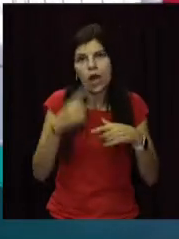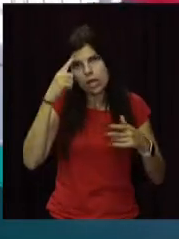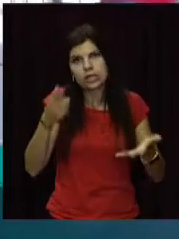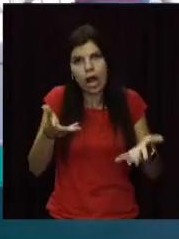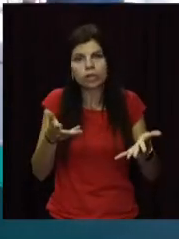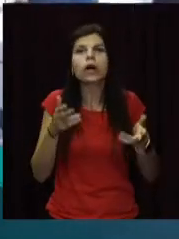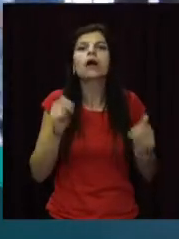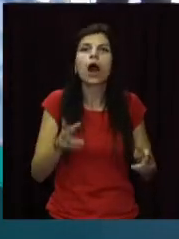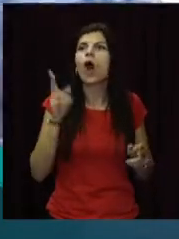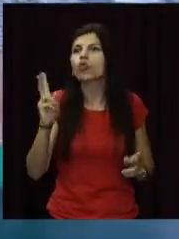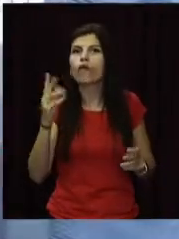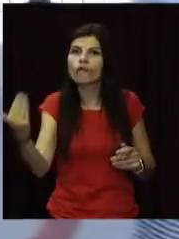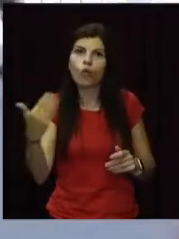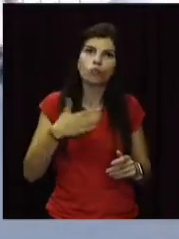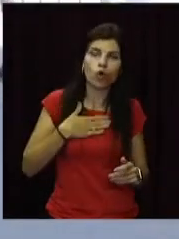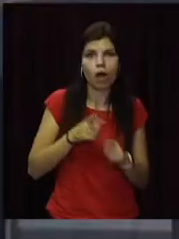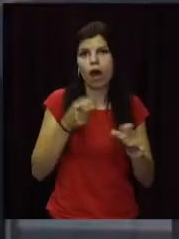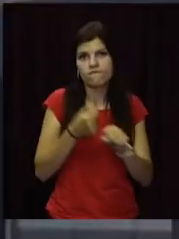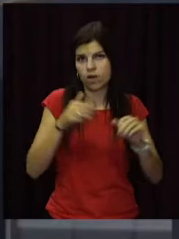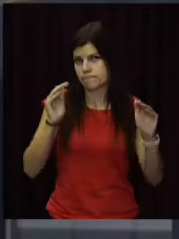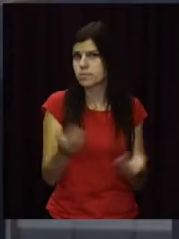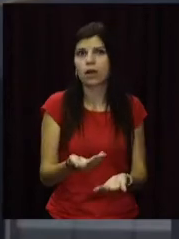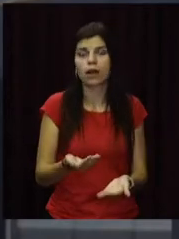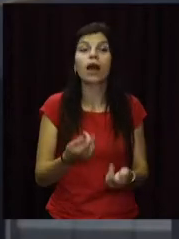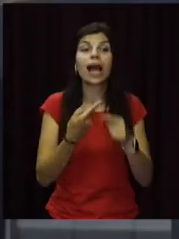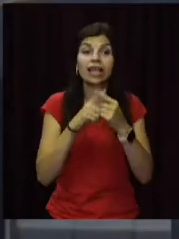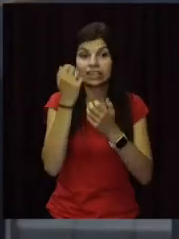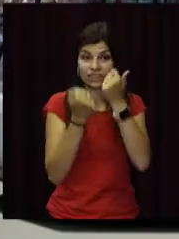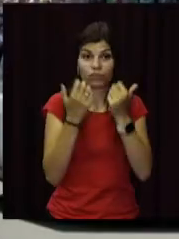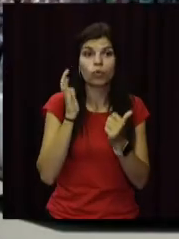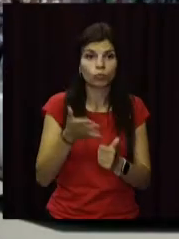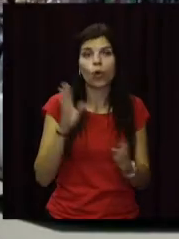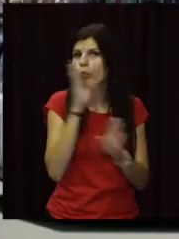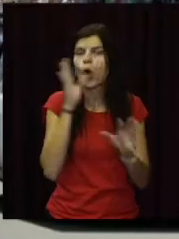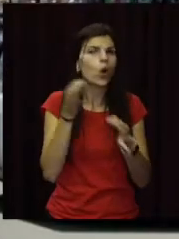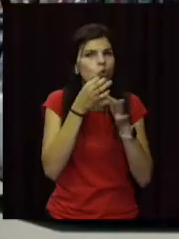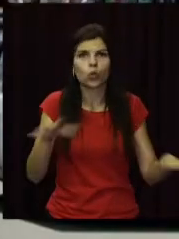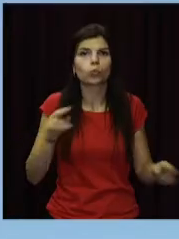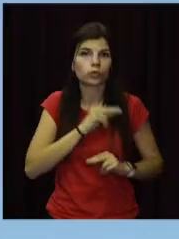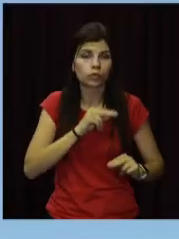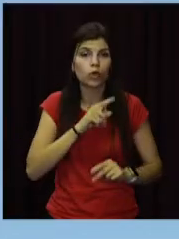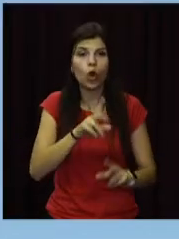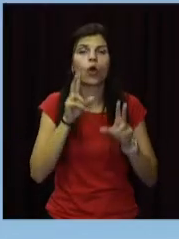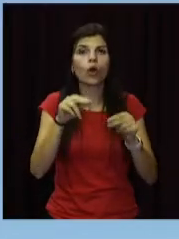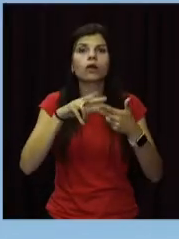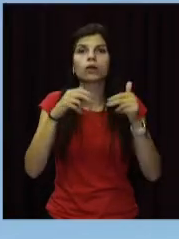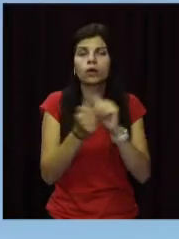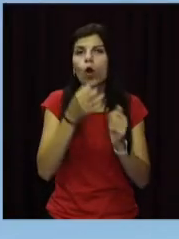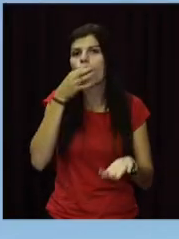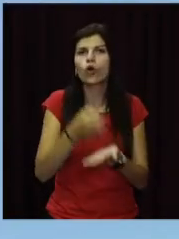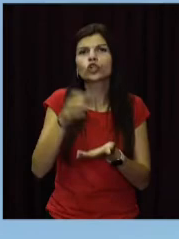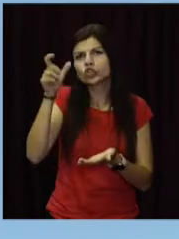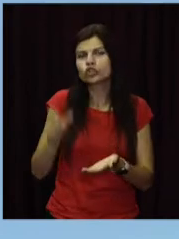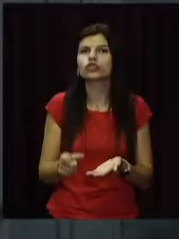Движення, ну, без аварії, в принципі. Ці світлофори працюватимуть за будь-якої погоди, обіцяє очільник Кам'янського